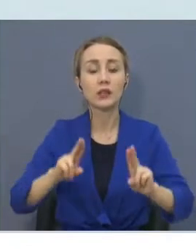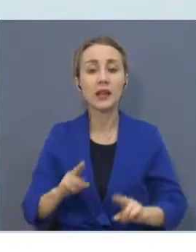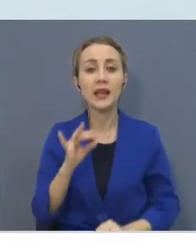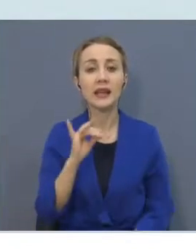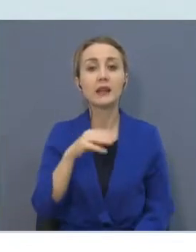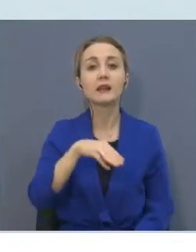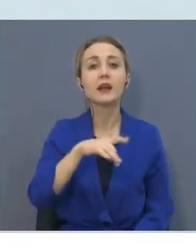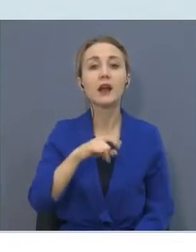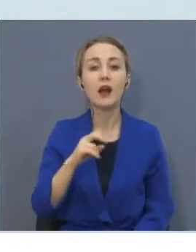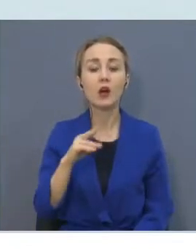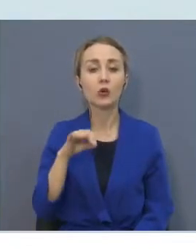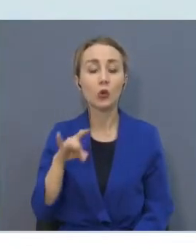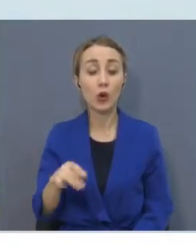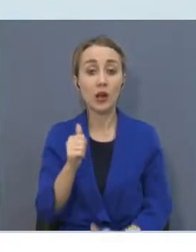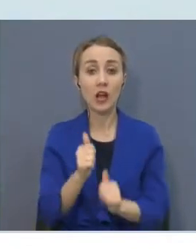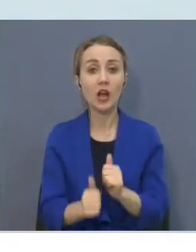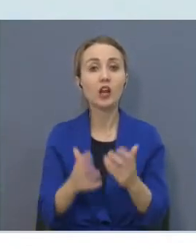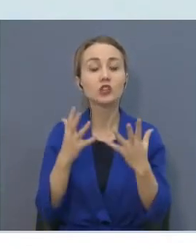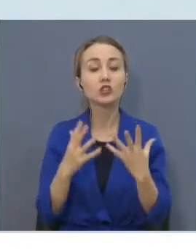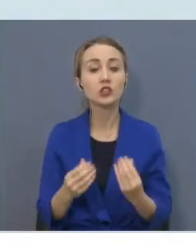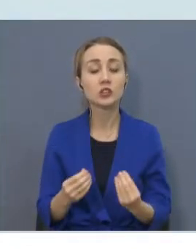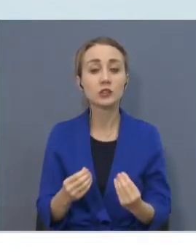трактора. Значит, ежедневно, значит,